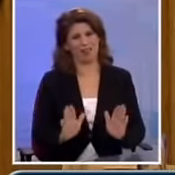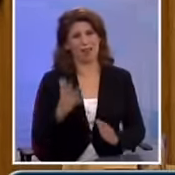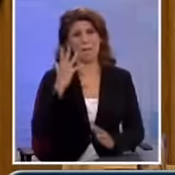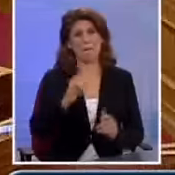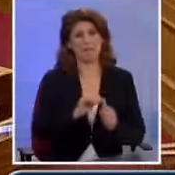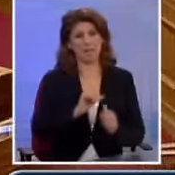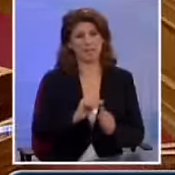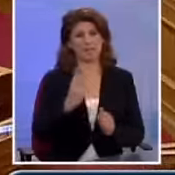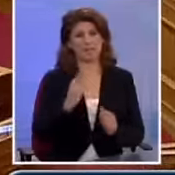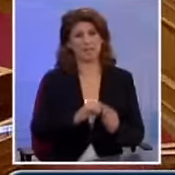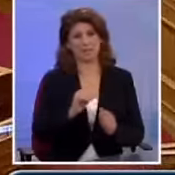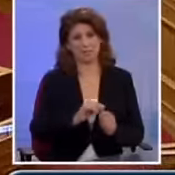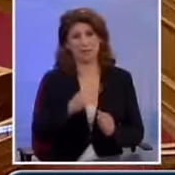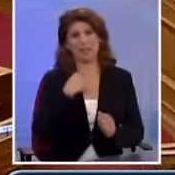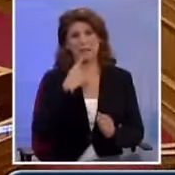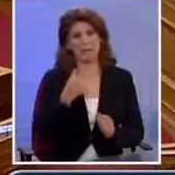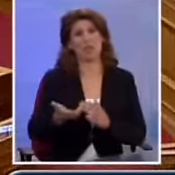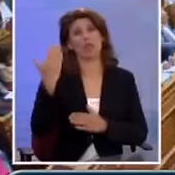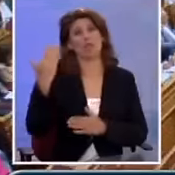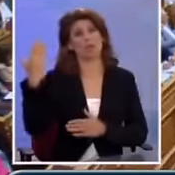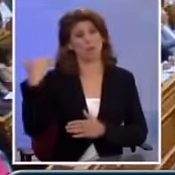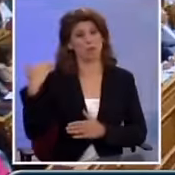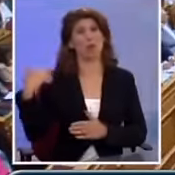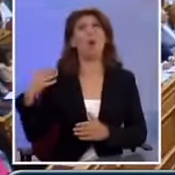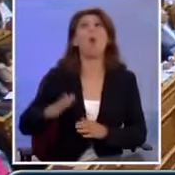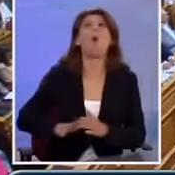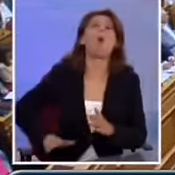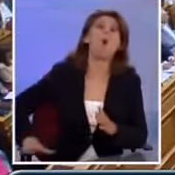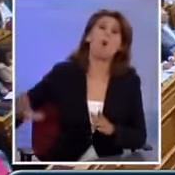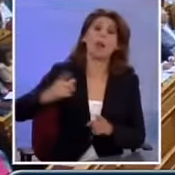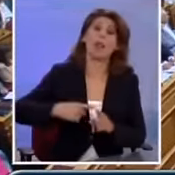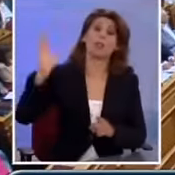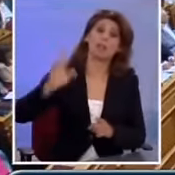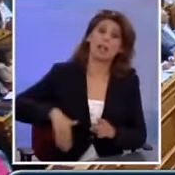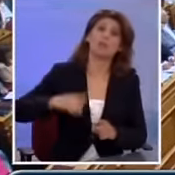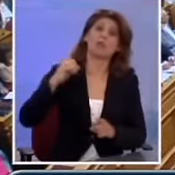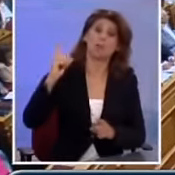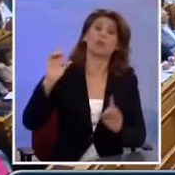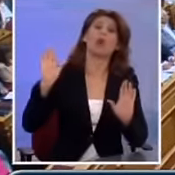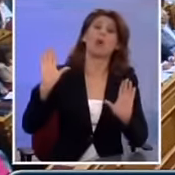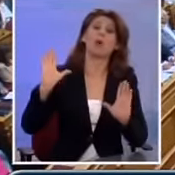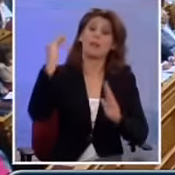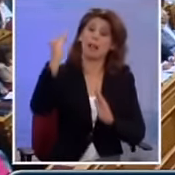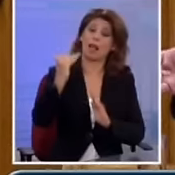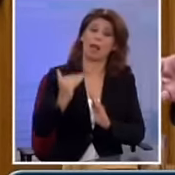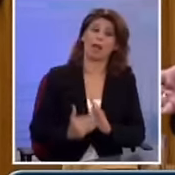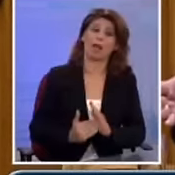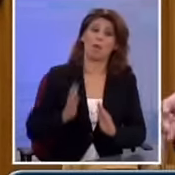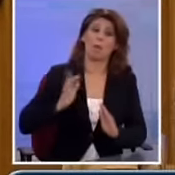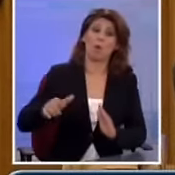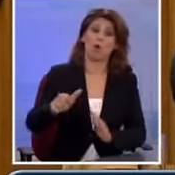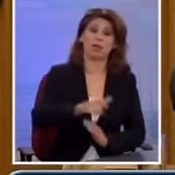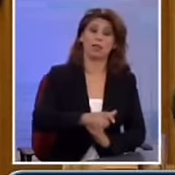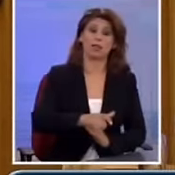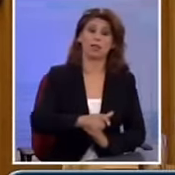5 μήνες, 4 μήνες, για να μην πω και προηγούμενα, όλη η χώρα, ο τελευταίος και ο πρώτος, χωρίς να τα βάζω ιεραρχικά, πολίτης αυτής της